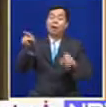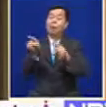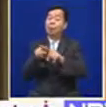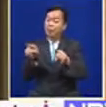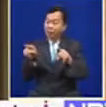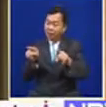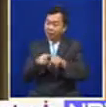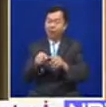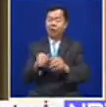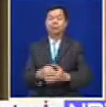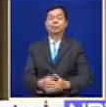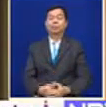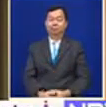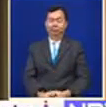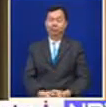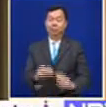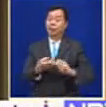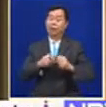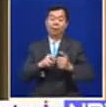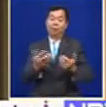างนี้ก็เหมือนกันไม่มีปัญหา